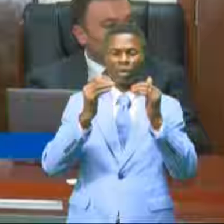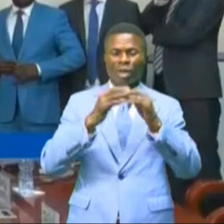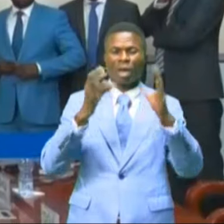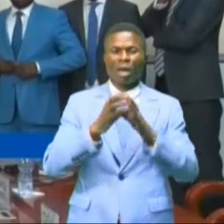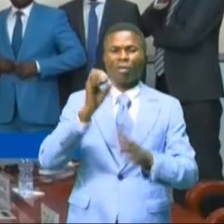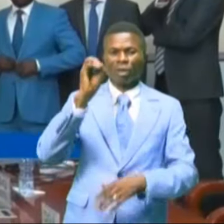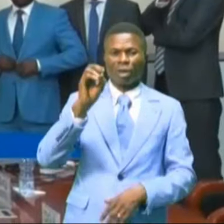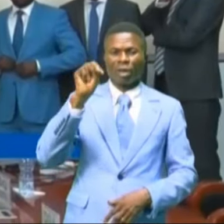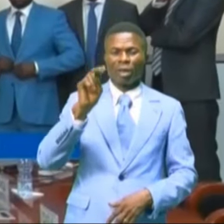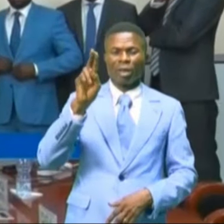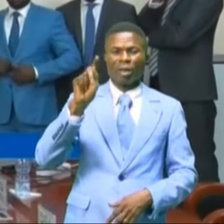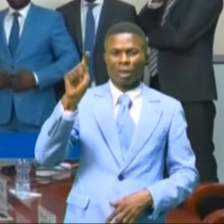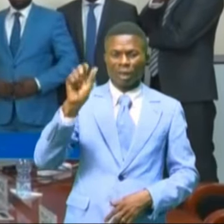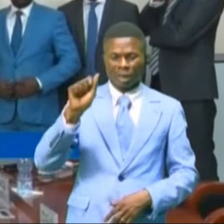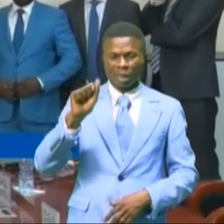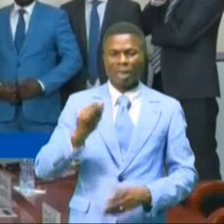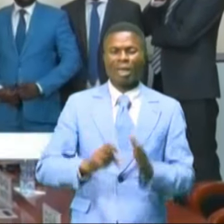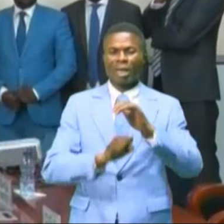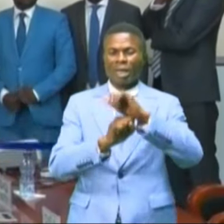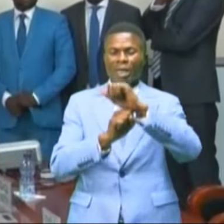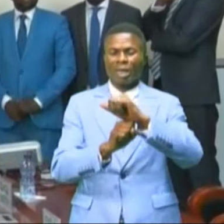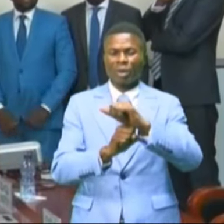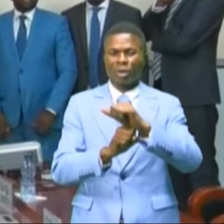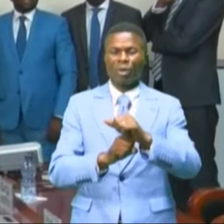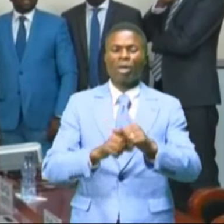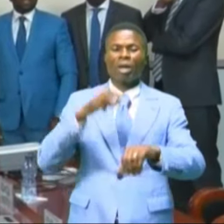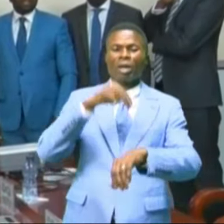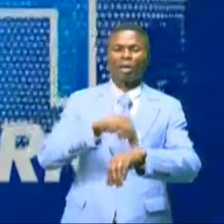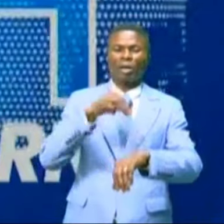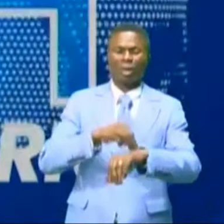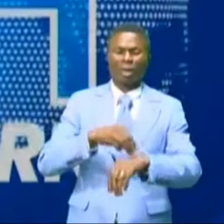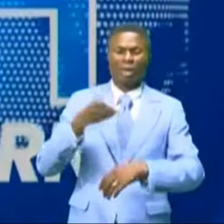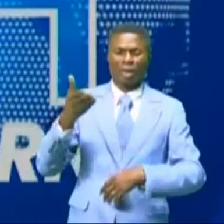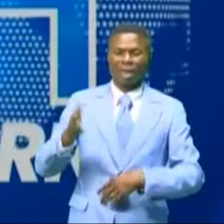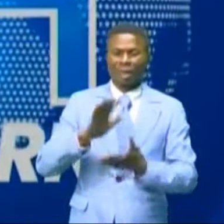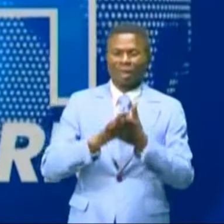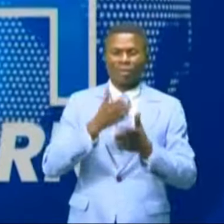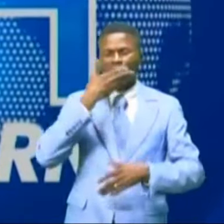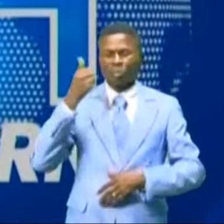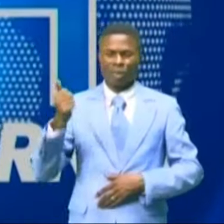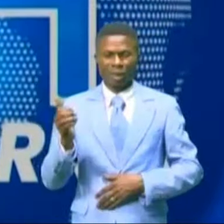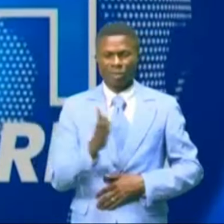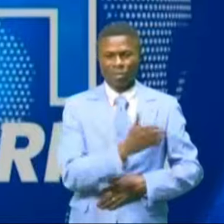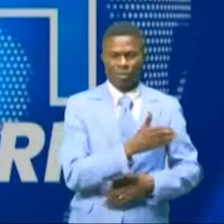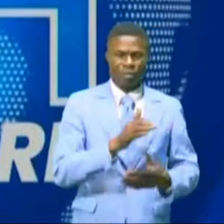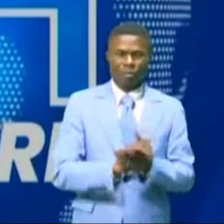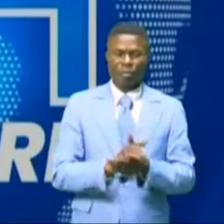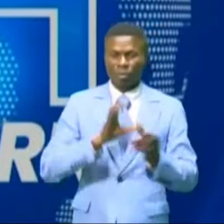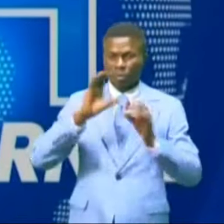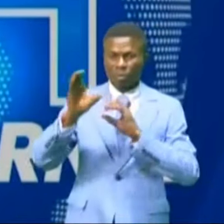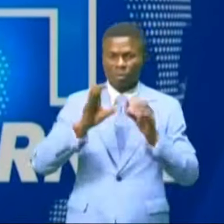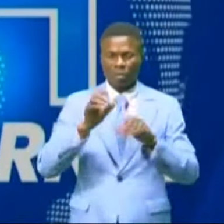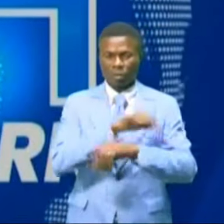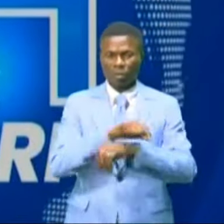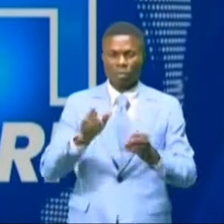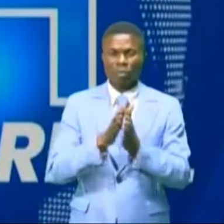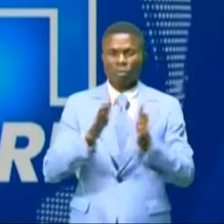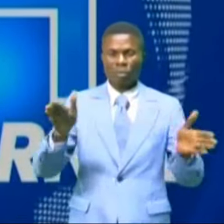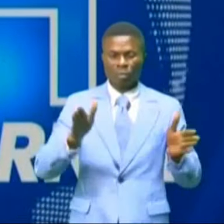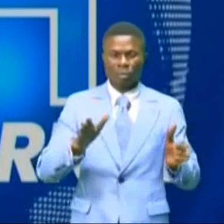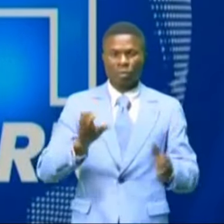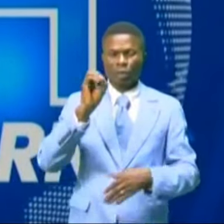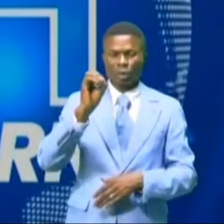l'ONATRA pour redorer l'image des marques du port public de Matadi. Puis ce communiqué de la Direction générale de